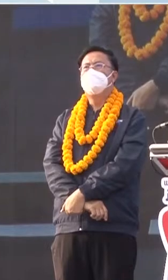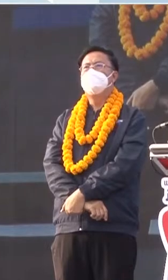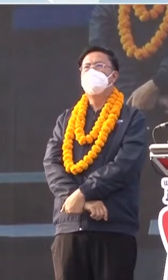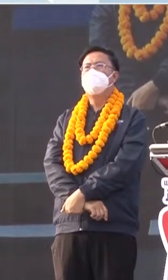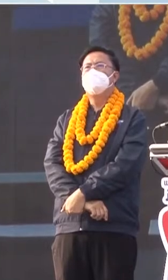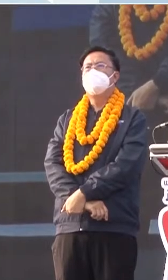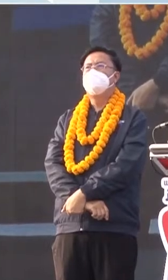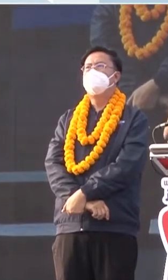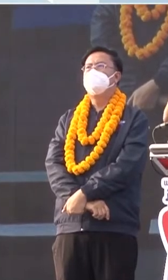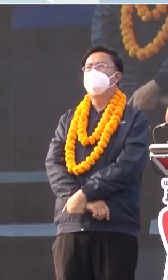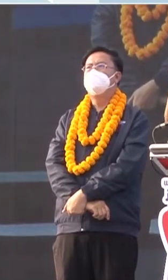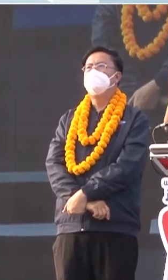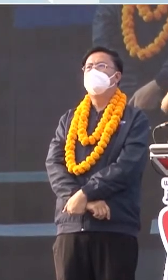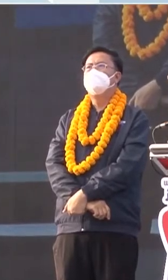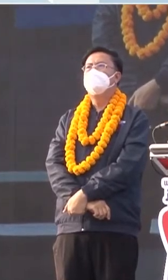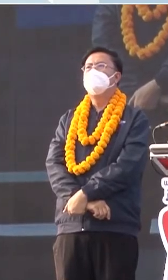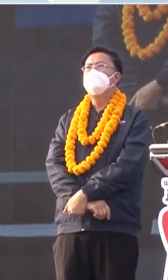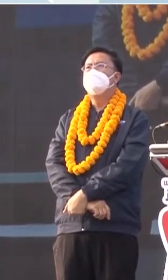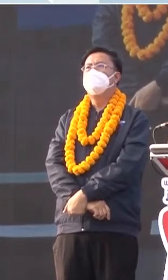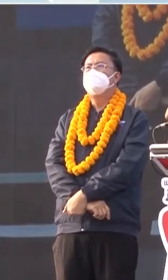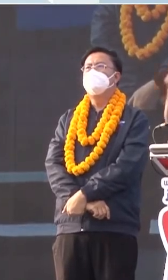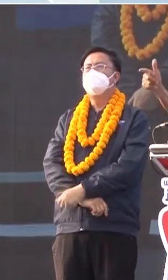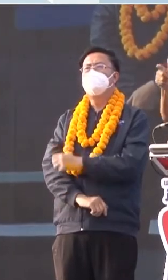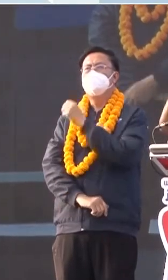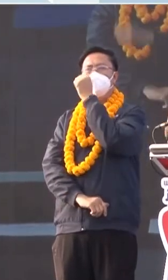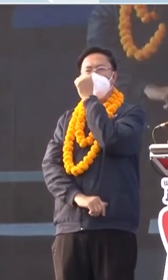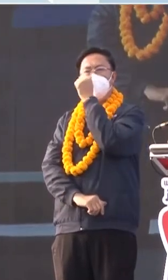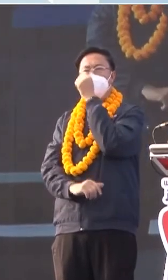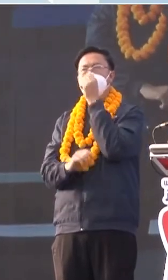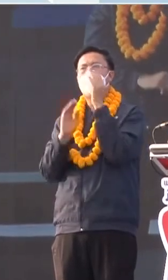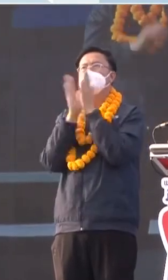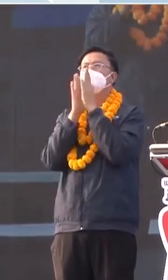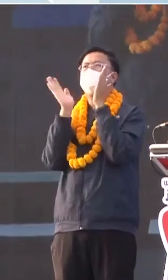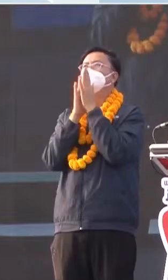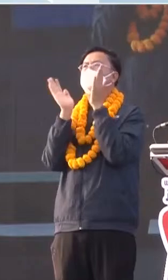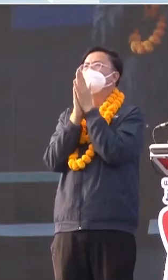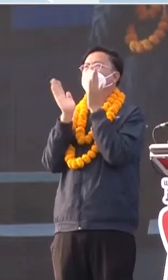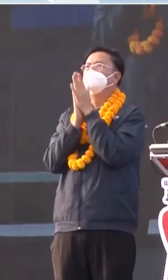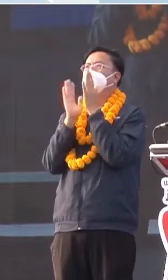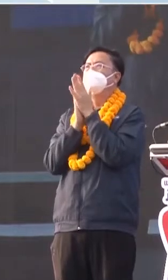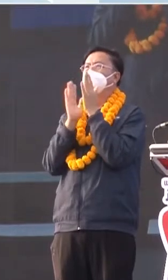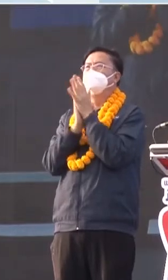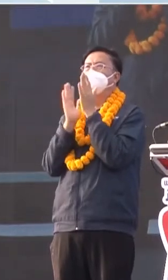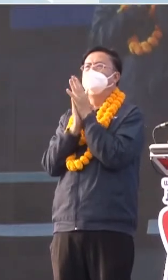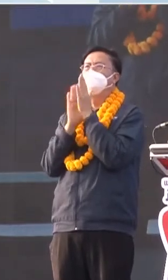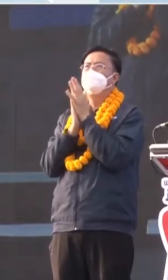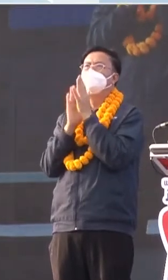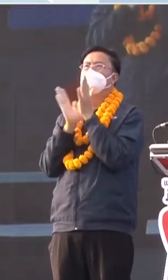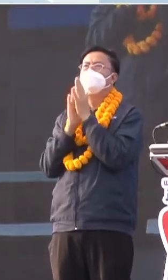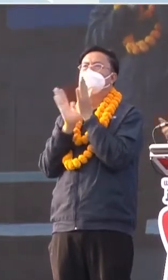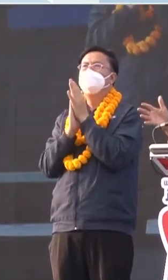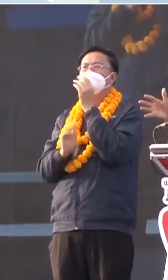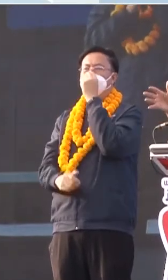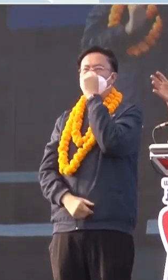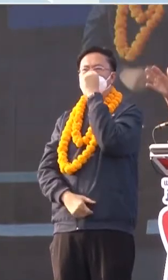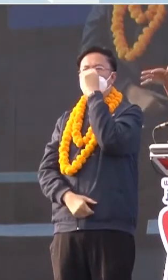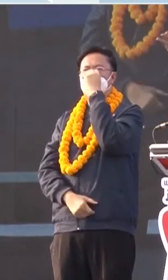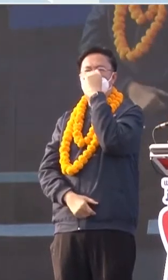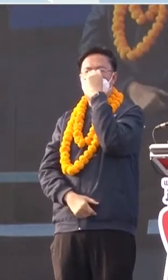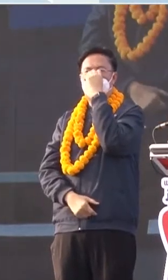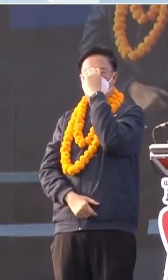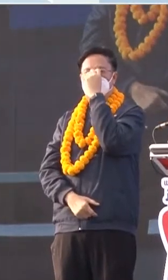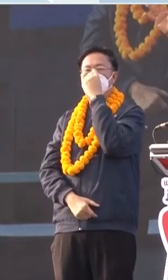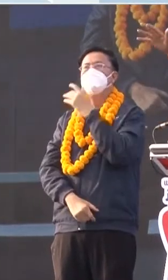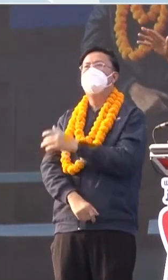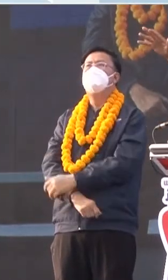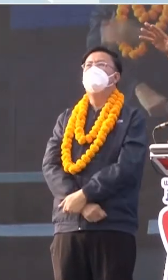ดที่เลือกเราและไม่เลือกเรา เออต้องไปรอดูเวลาคุณเต้นลงพื้นที่ภาคใต้ คือมันต้องพูดอะไรอย่างงี้ใช่ป่ะ มันต้องเท่าเทียมกันไม่ใช่ว่าก็เธอเ